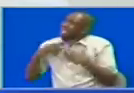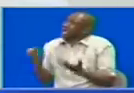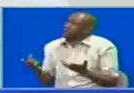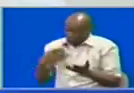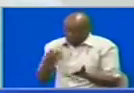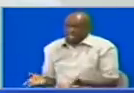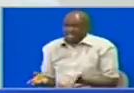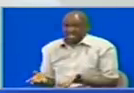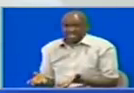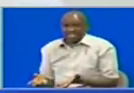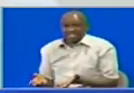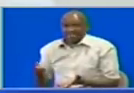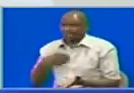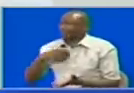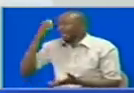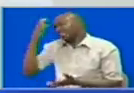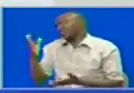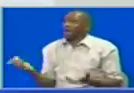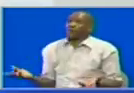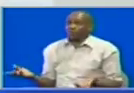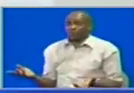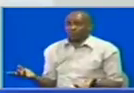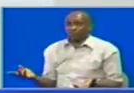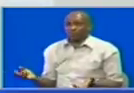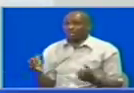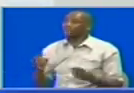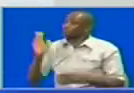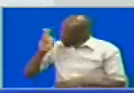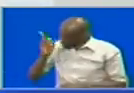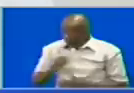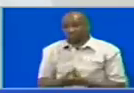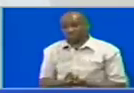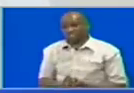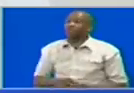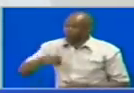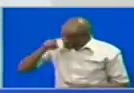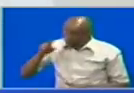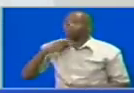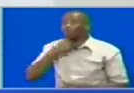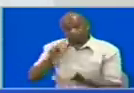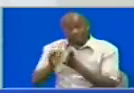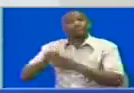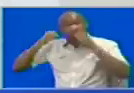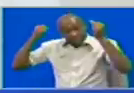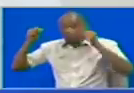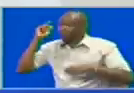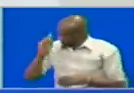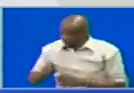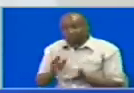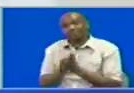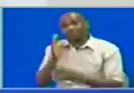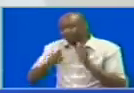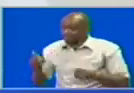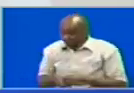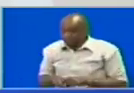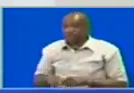nacheza. Unichukue kule na uniweke kwenye bench. Akanambia wewe ukitaka kuwa champion lazima ushinde champion.